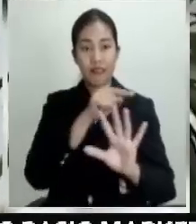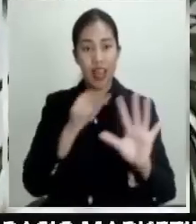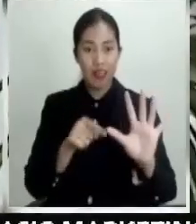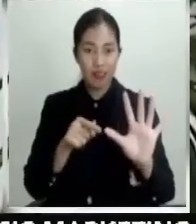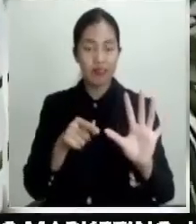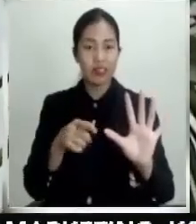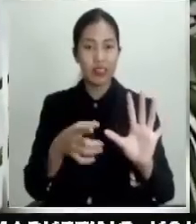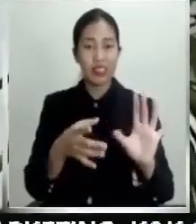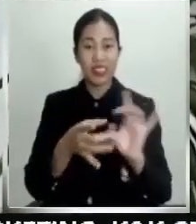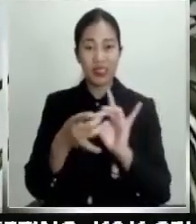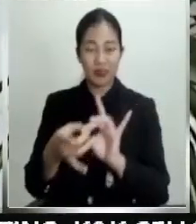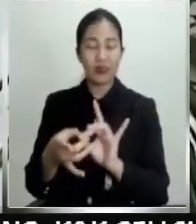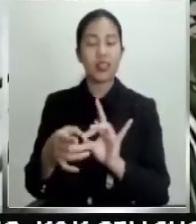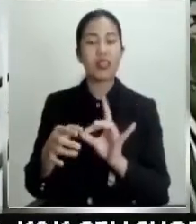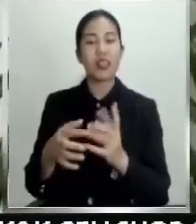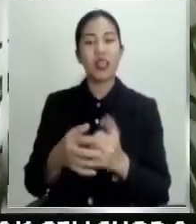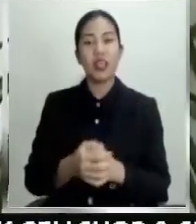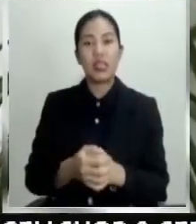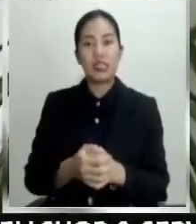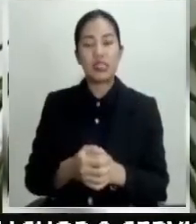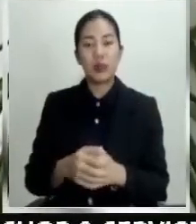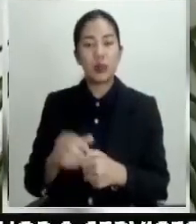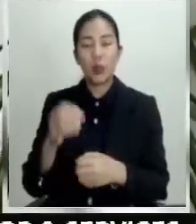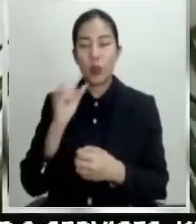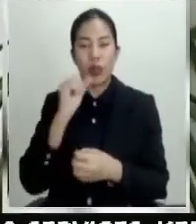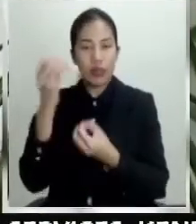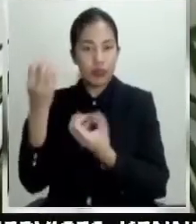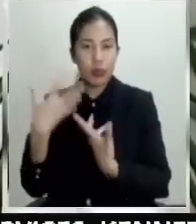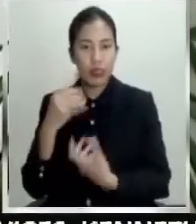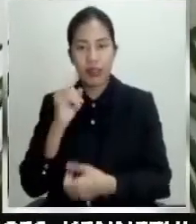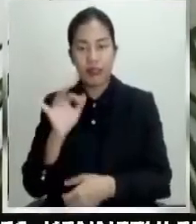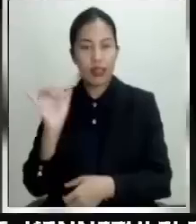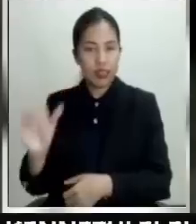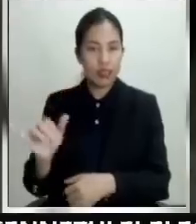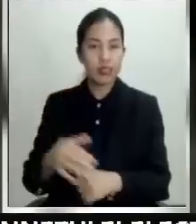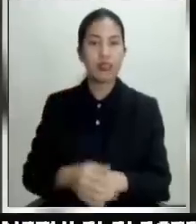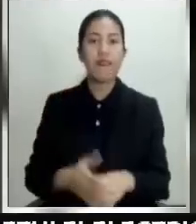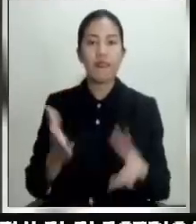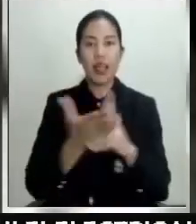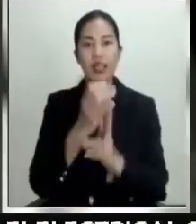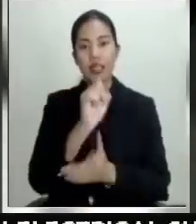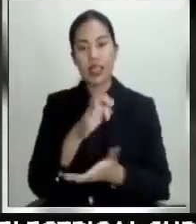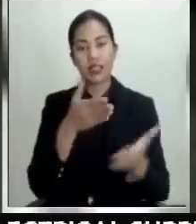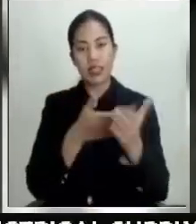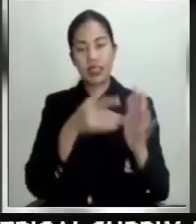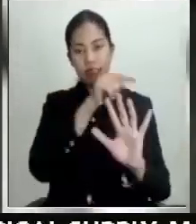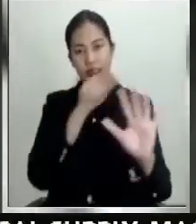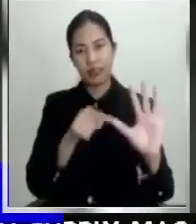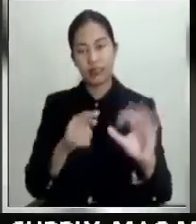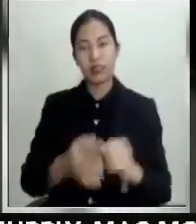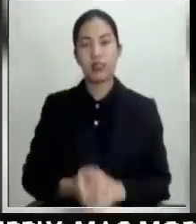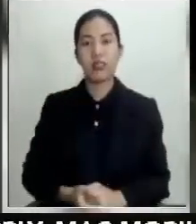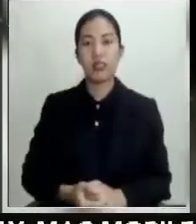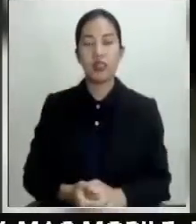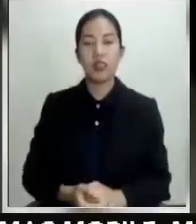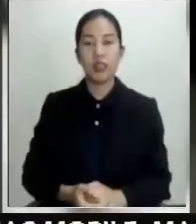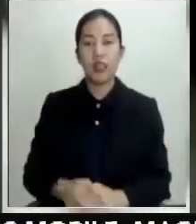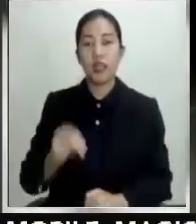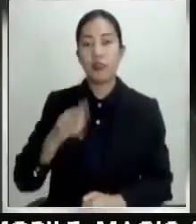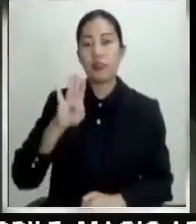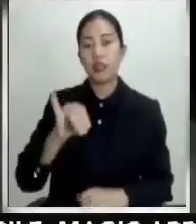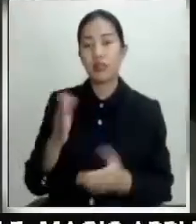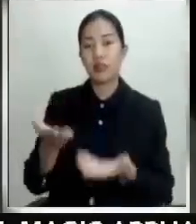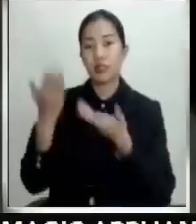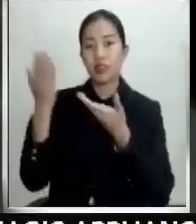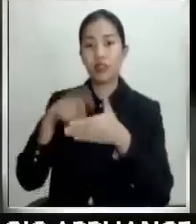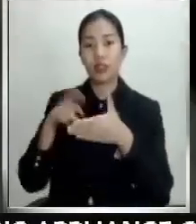sa patong-patong na reklamong murder, frustrated murder at attempted murder. Nagsumite naman ang NBI ng resulta ng mga forensic